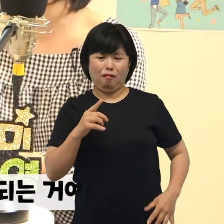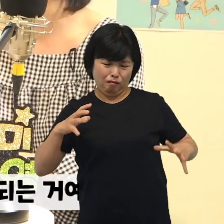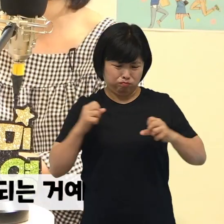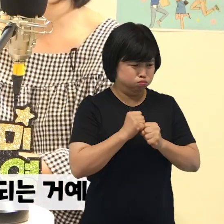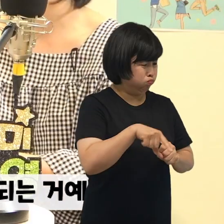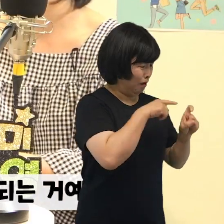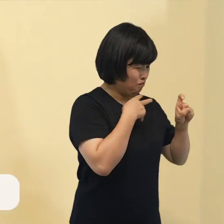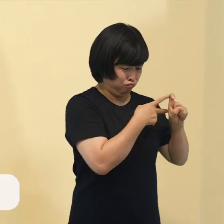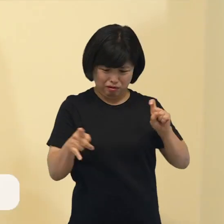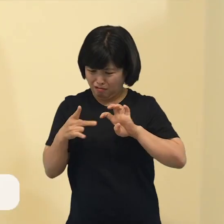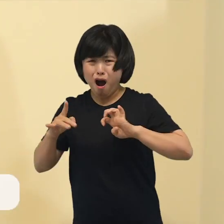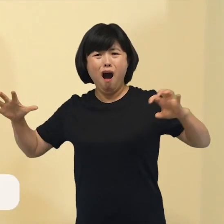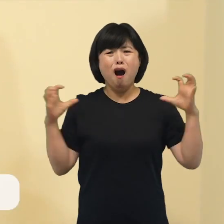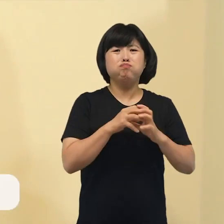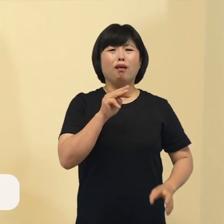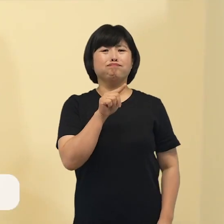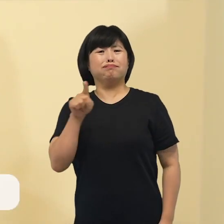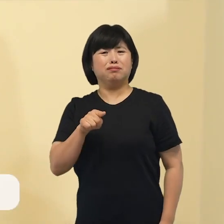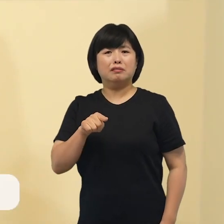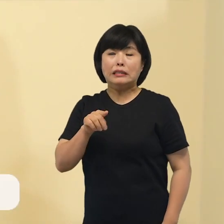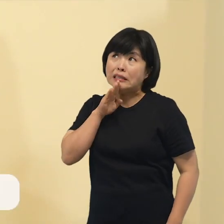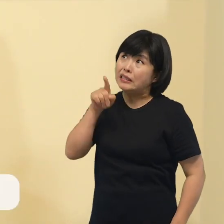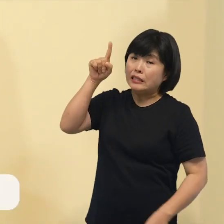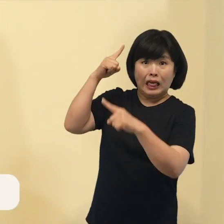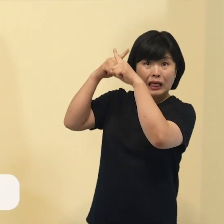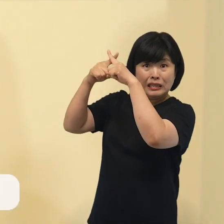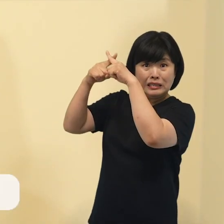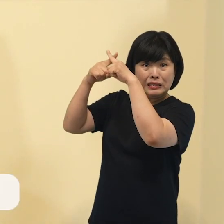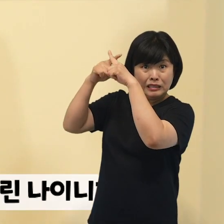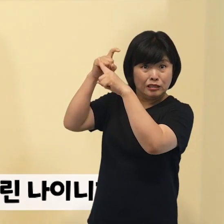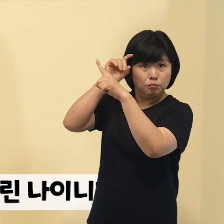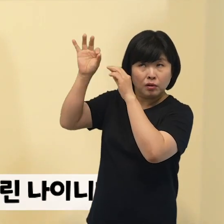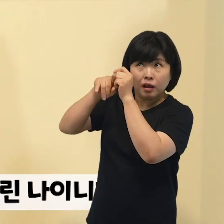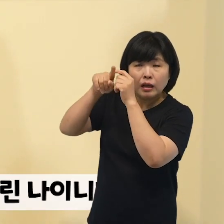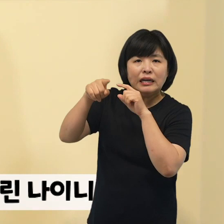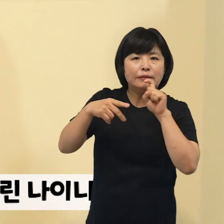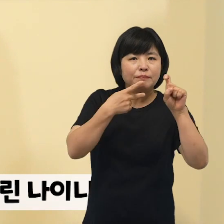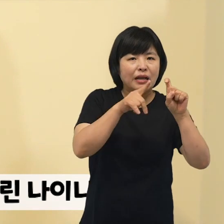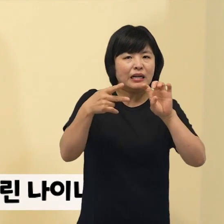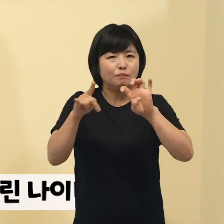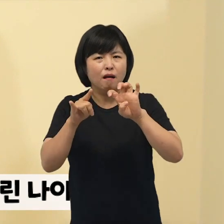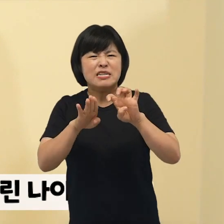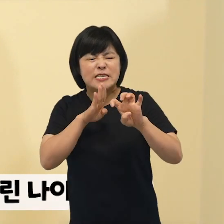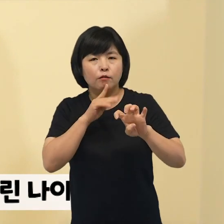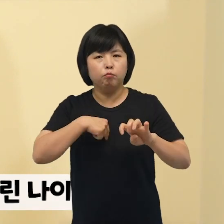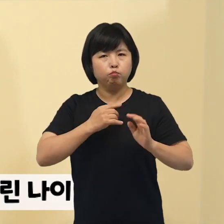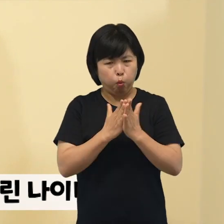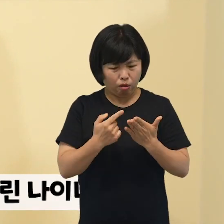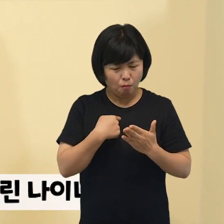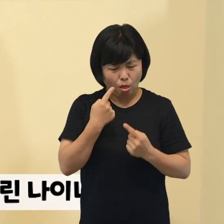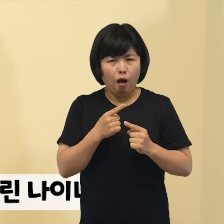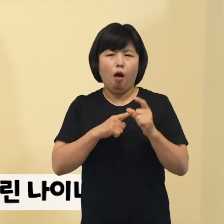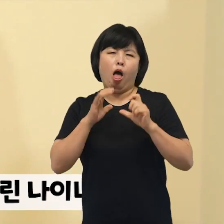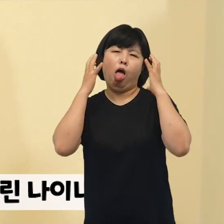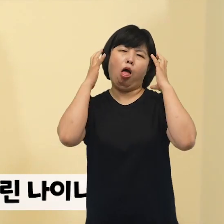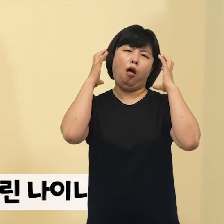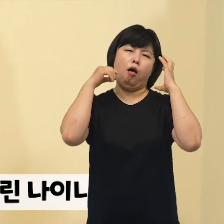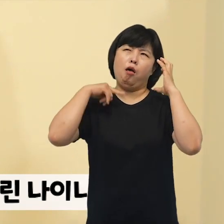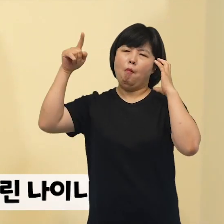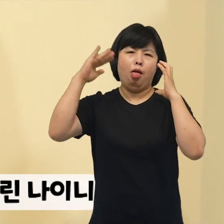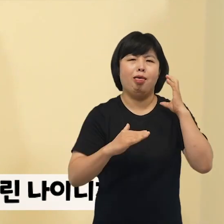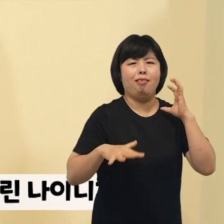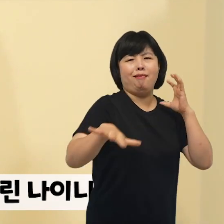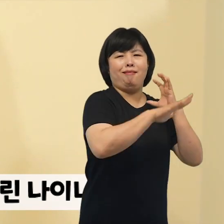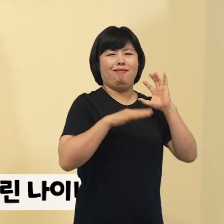한꺼번에 묶이게 된 거예요. 사실 X세대 분들이 보기에는 10대나 40대나 솔직히 다